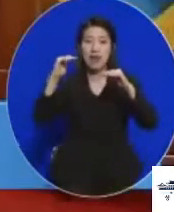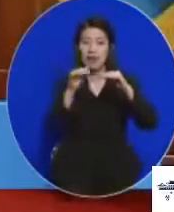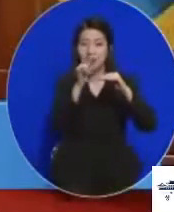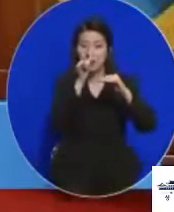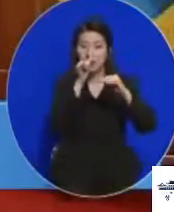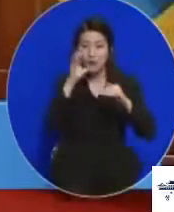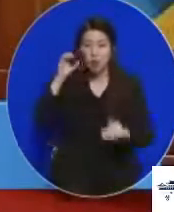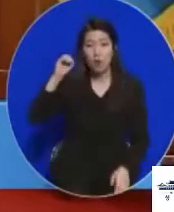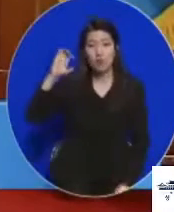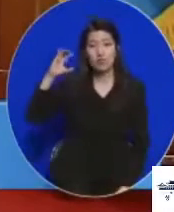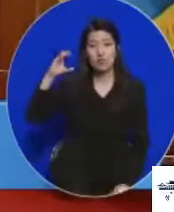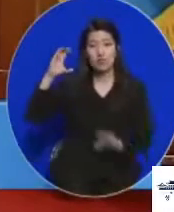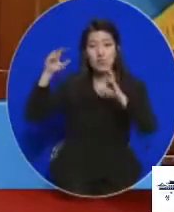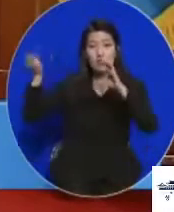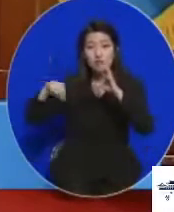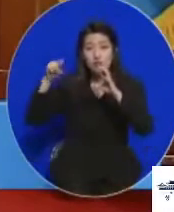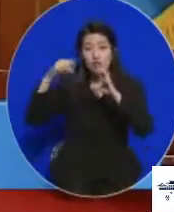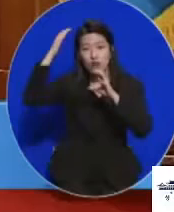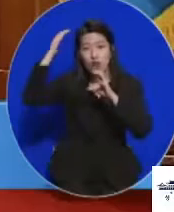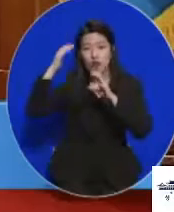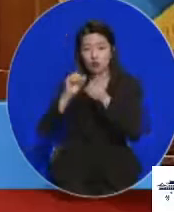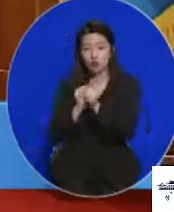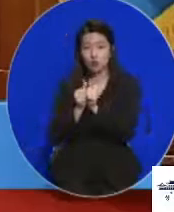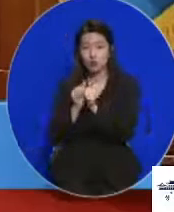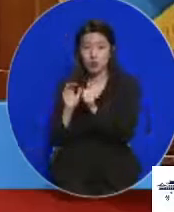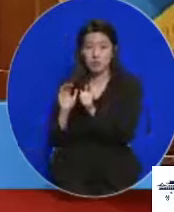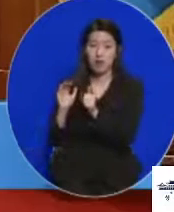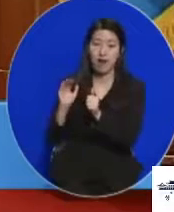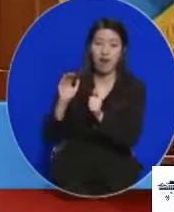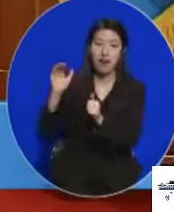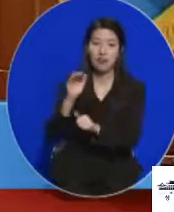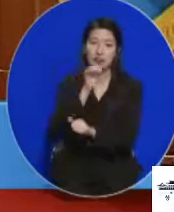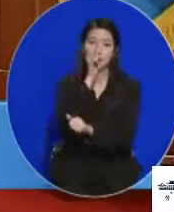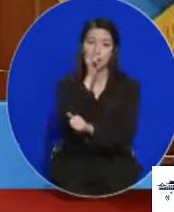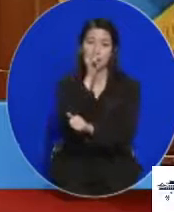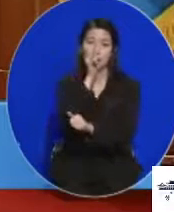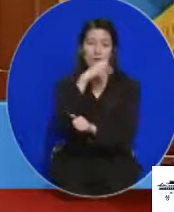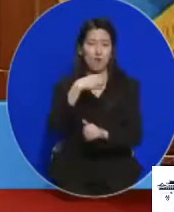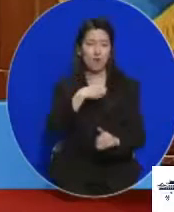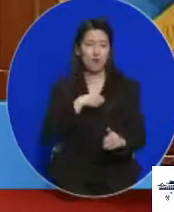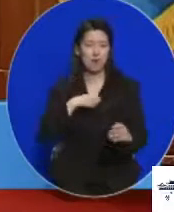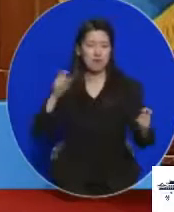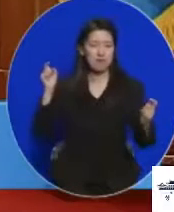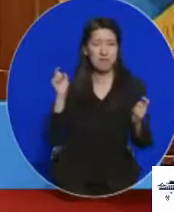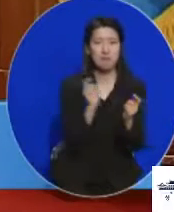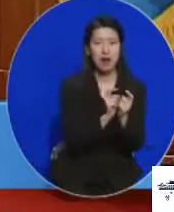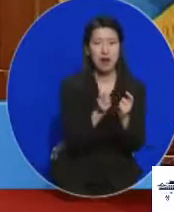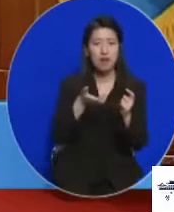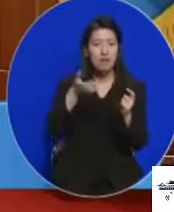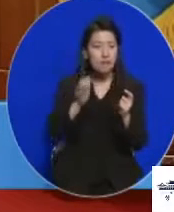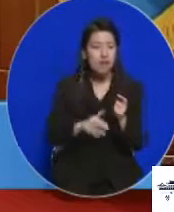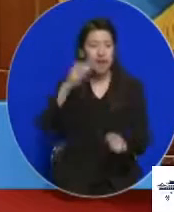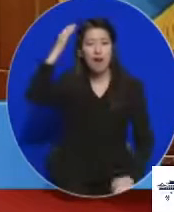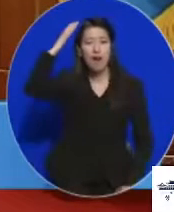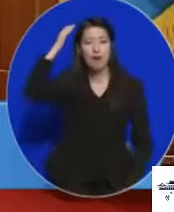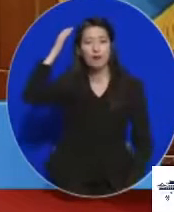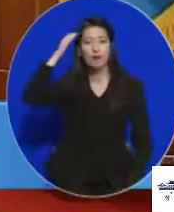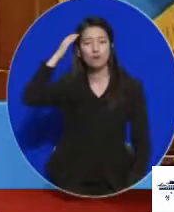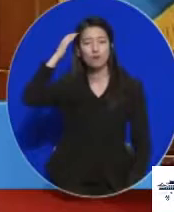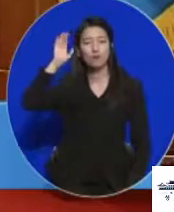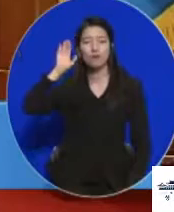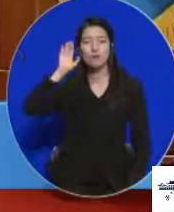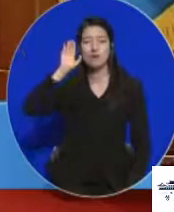주가 상승률을 기록했고 위기 속에서도 한국경제 의 미래 전망이 밝음 을